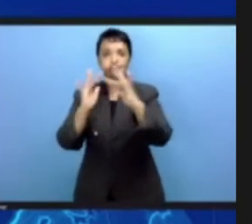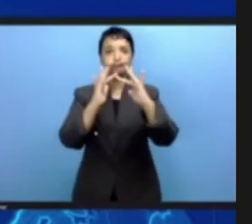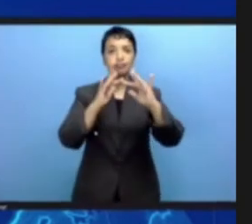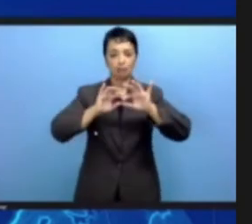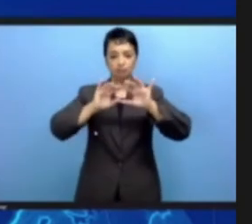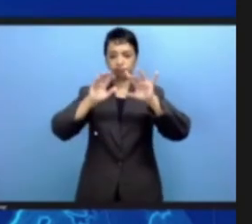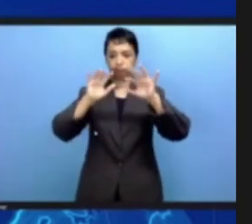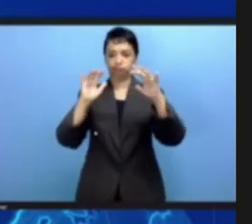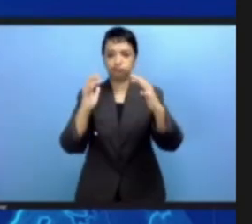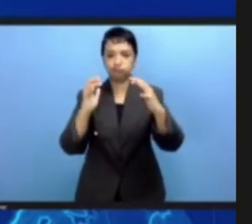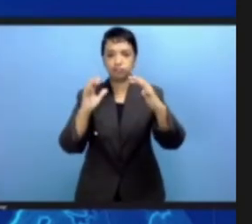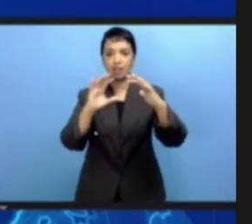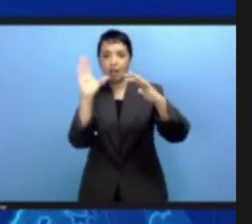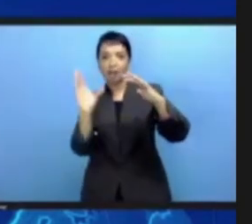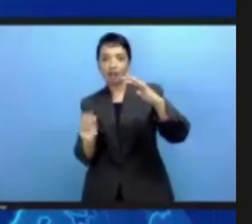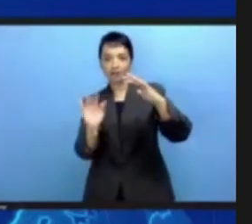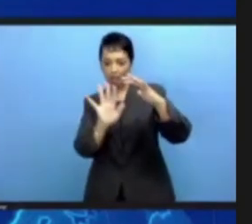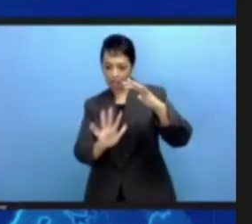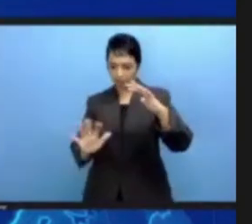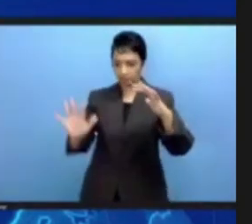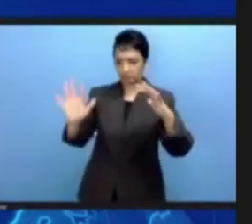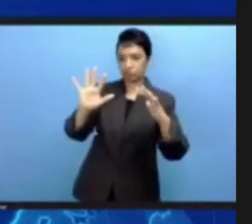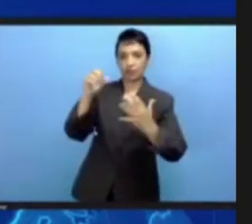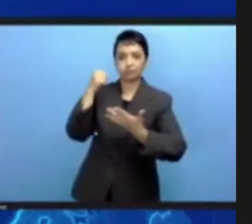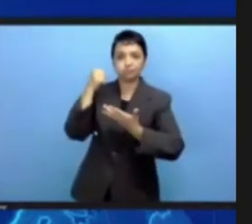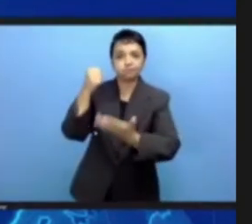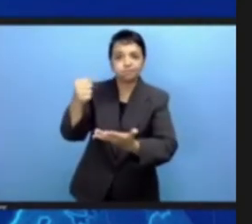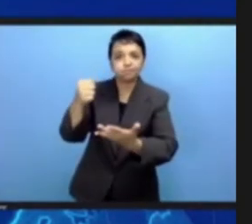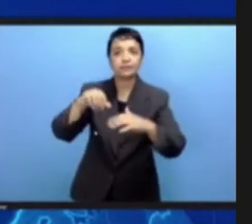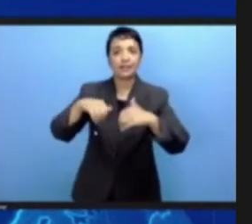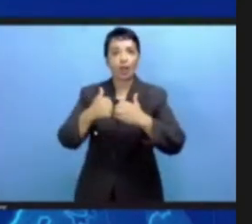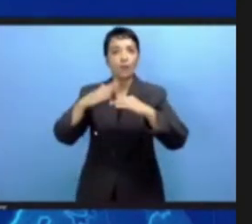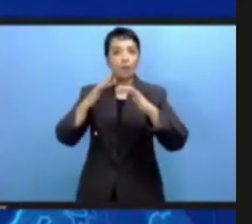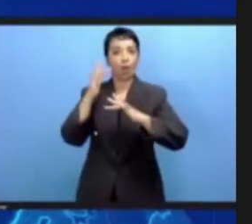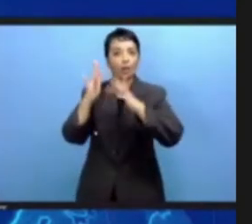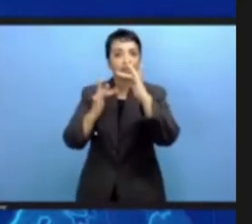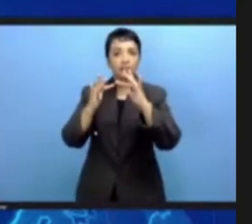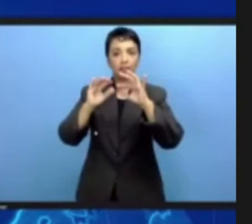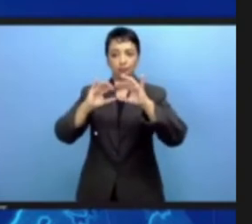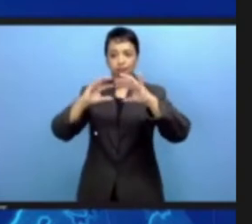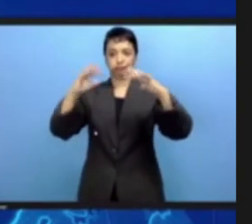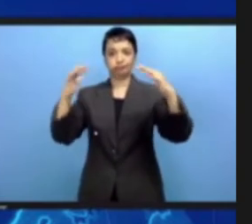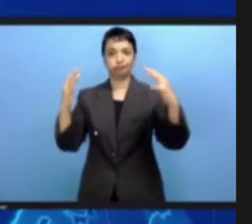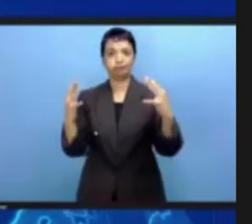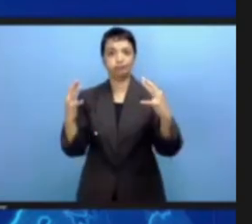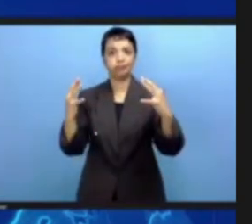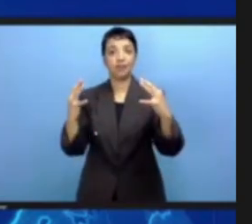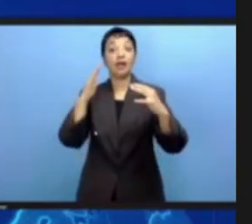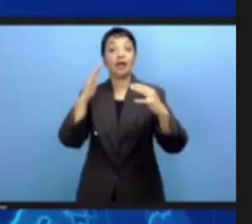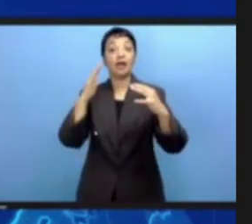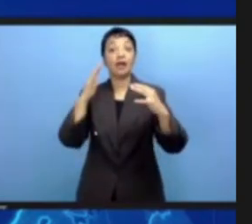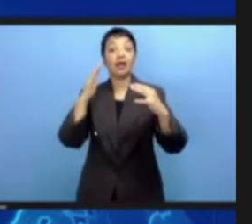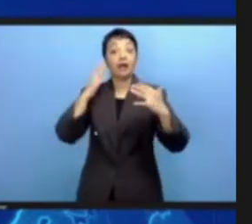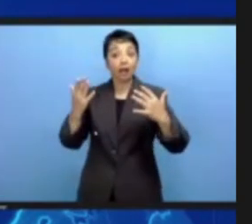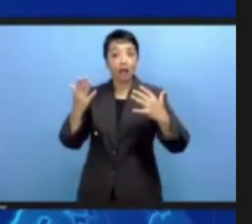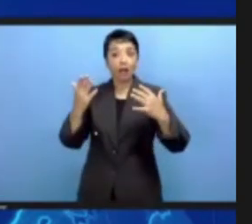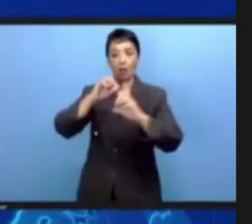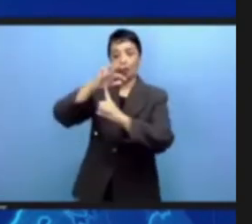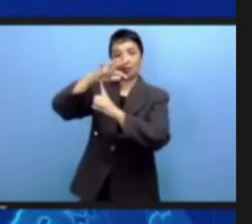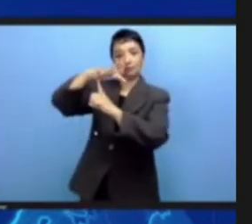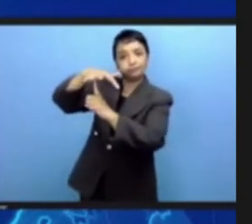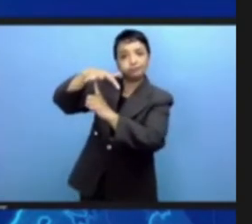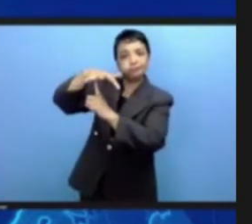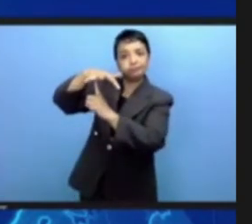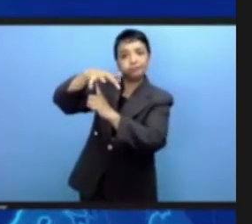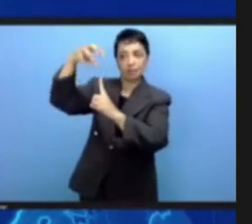l'accroissement de la pénétration Internet, des investissements considérables ont été faits pour l'expansion